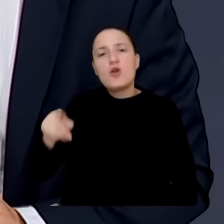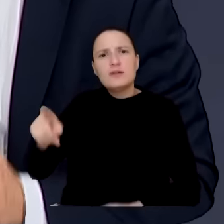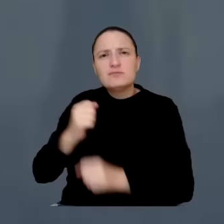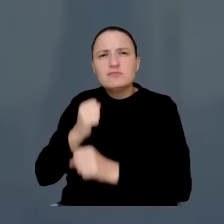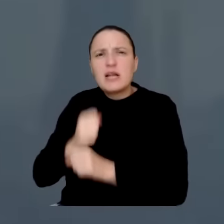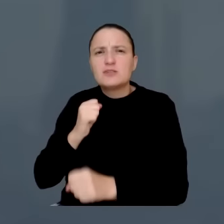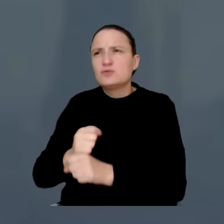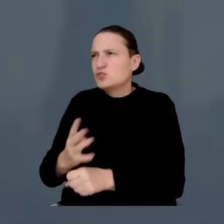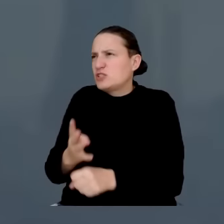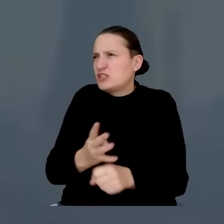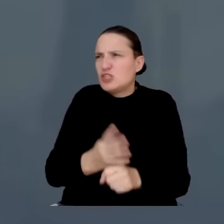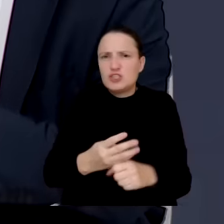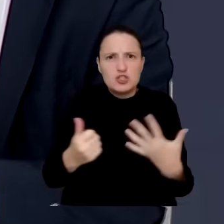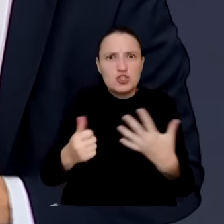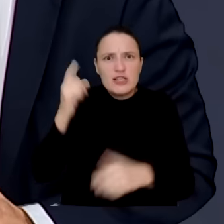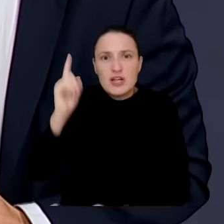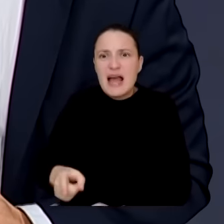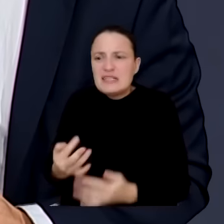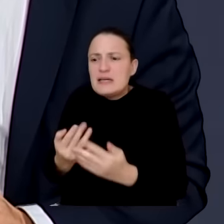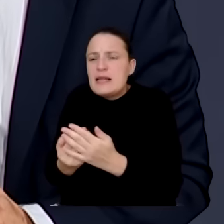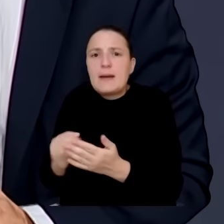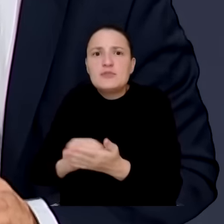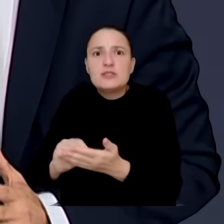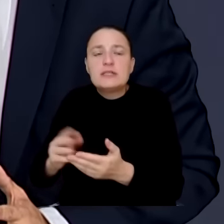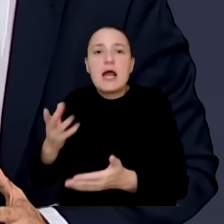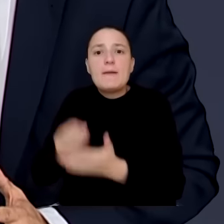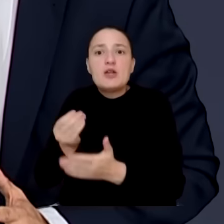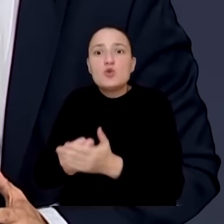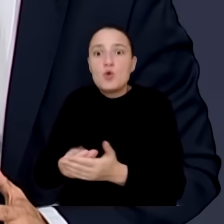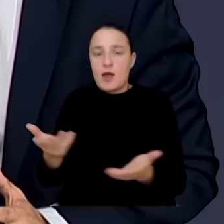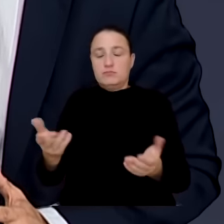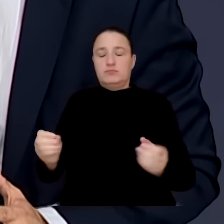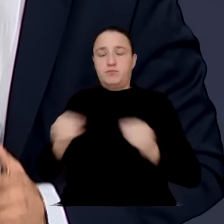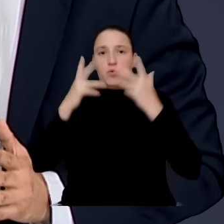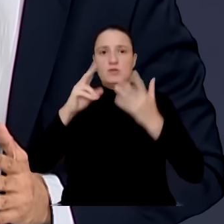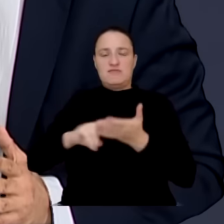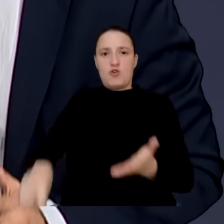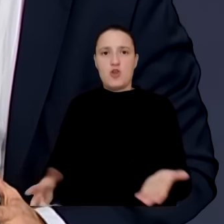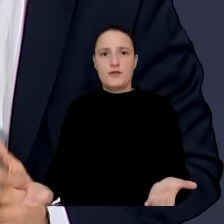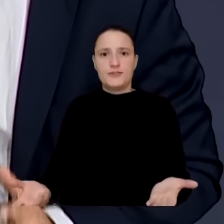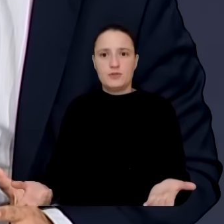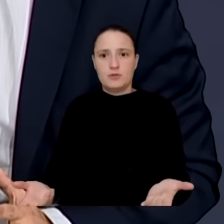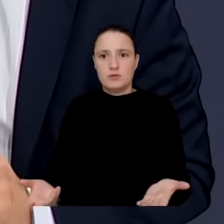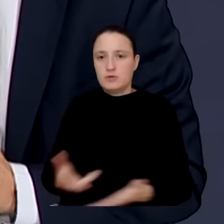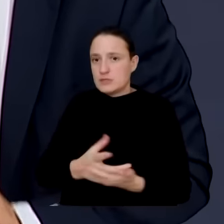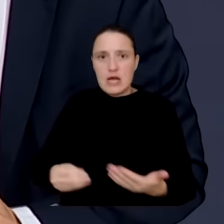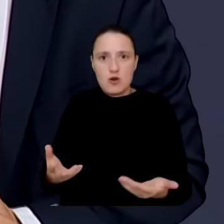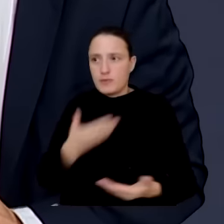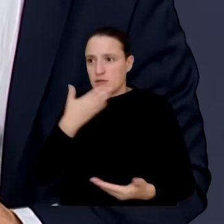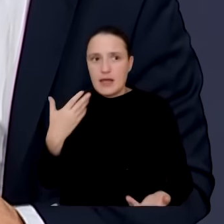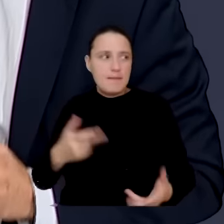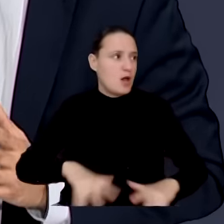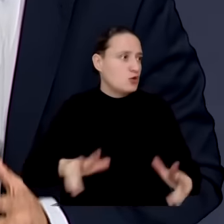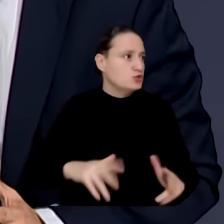lat brakło mu niewiele miesięcy do emerytury i okazało się że nagle został zwolniony pozbawiony dochodu i zarobku dla swojej